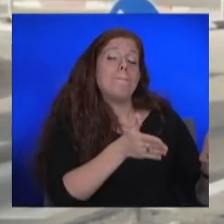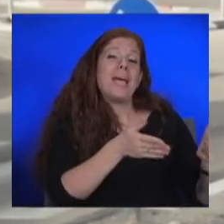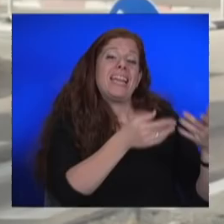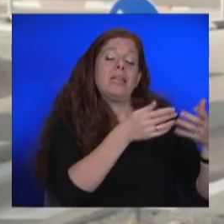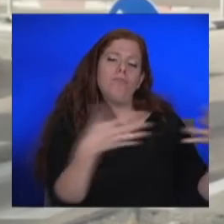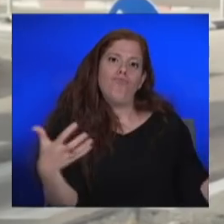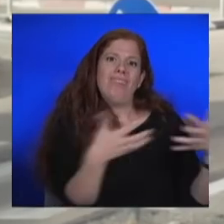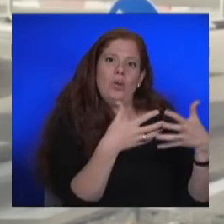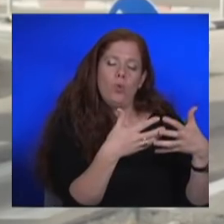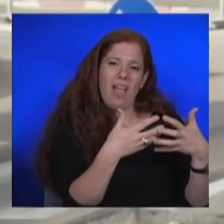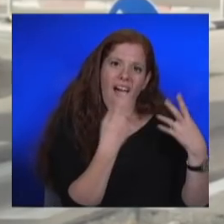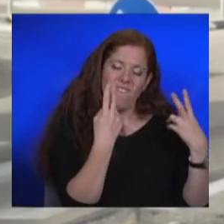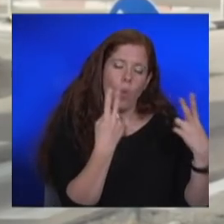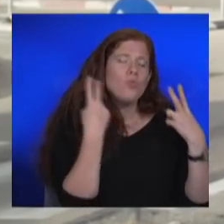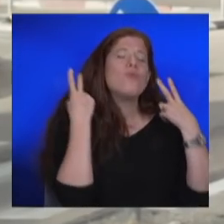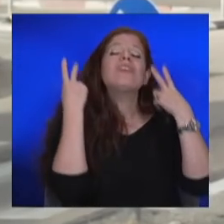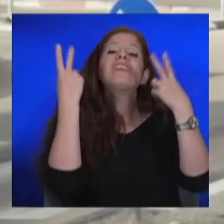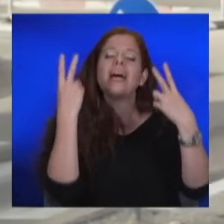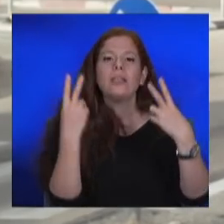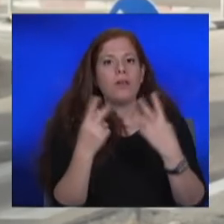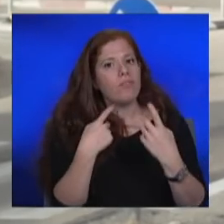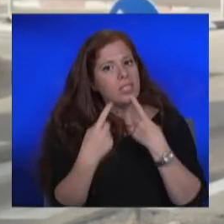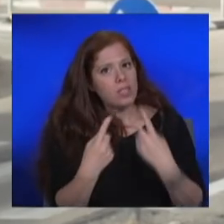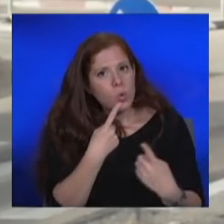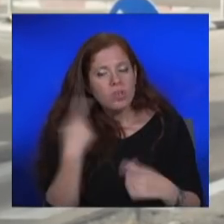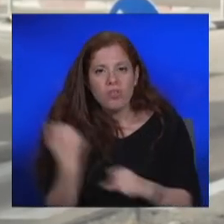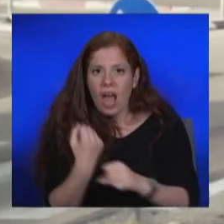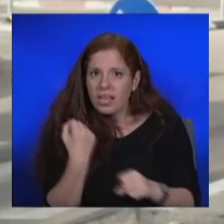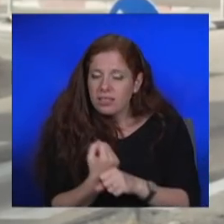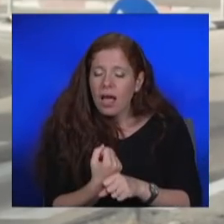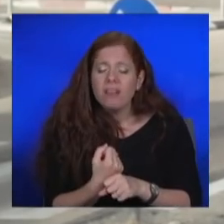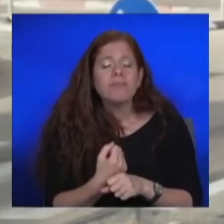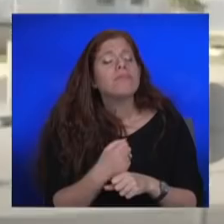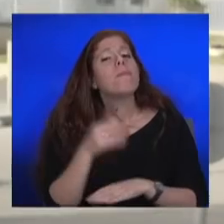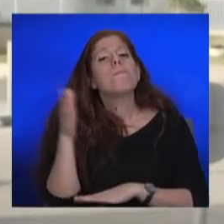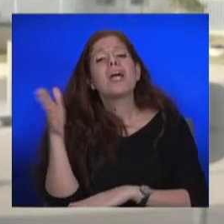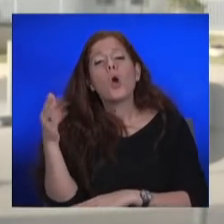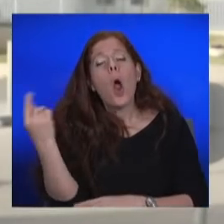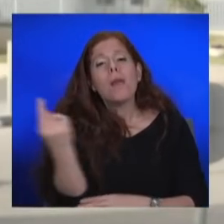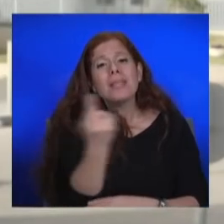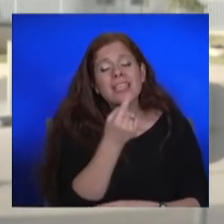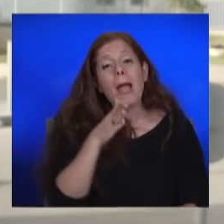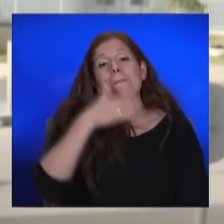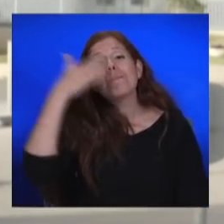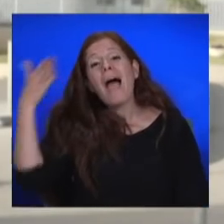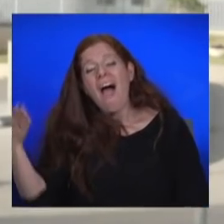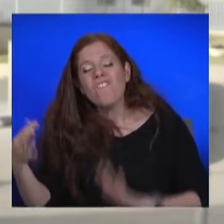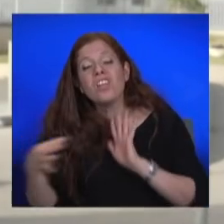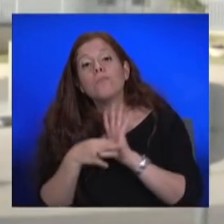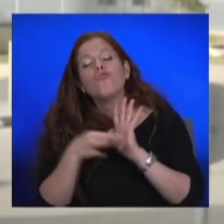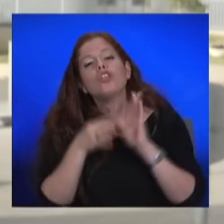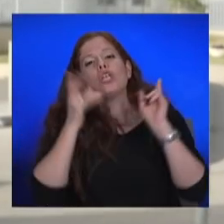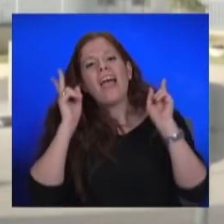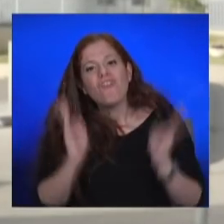קריטי בפיתוח, וזה דיון שנעשה בעצם בכל מדינה מערבית על מנת שאפשר יהיה